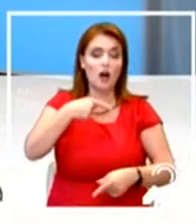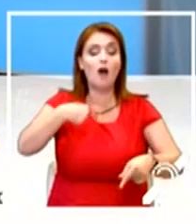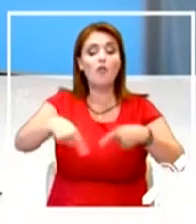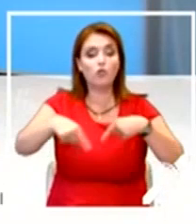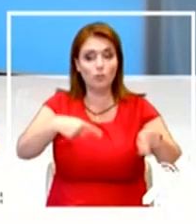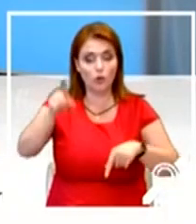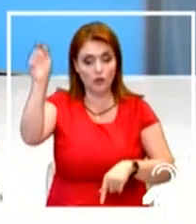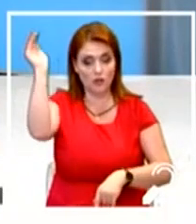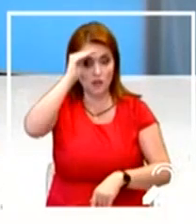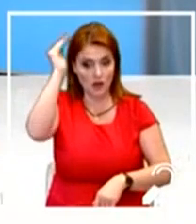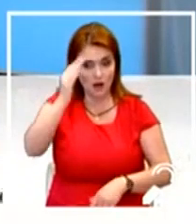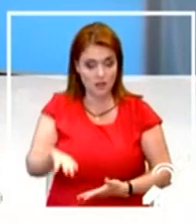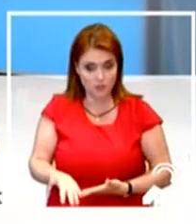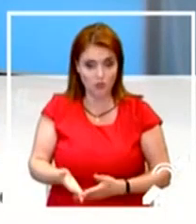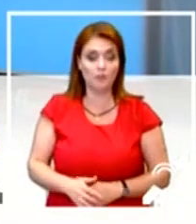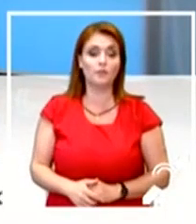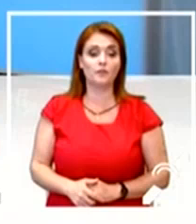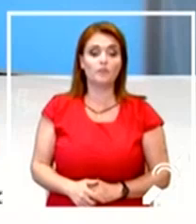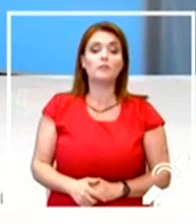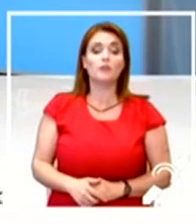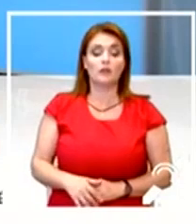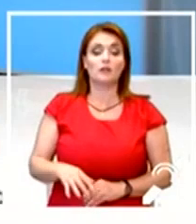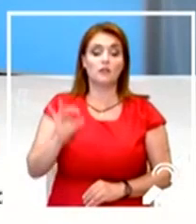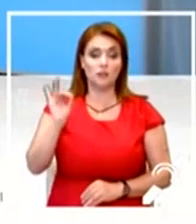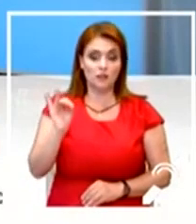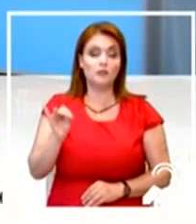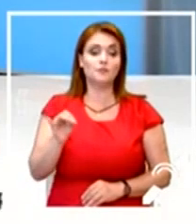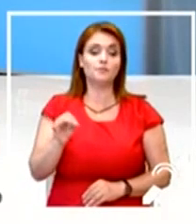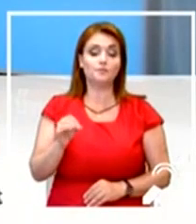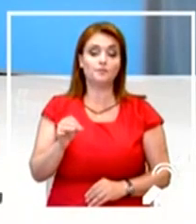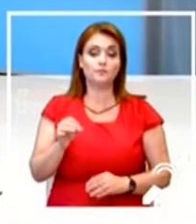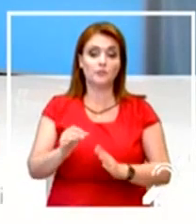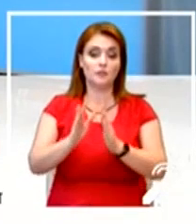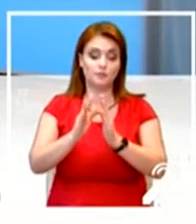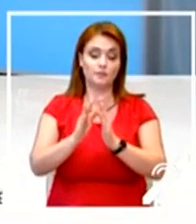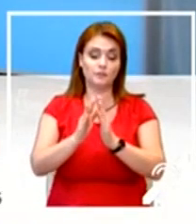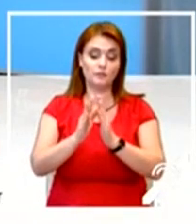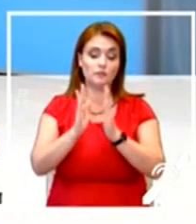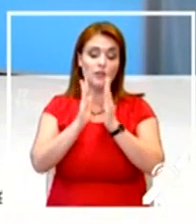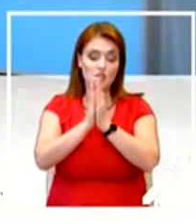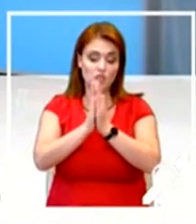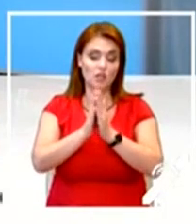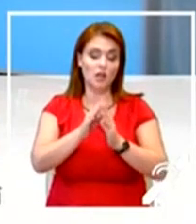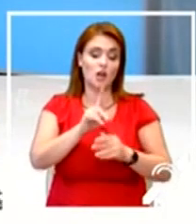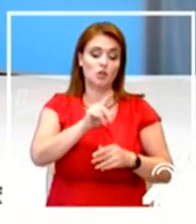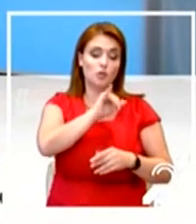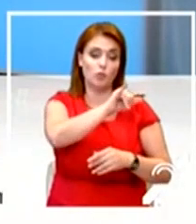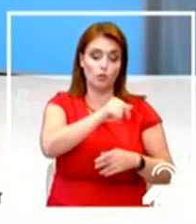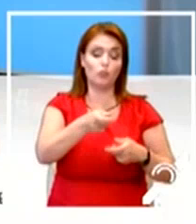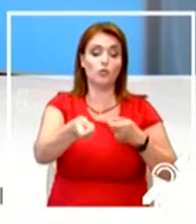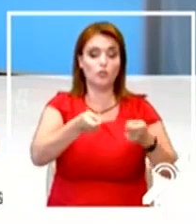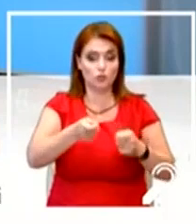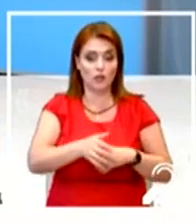ziselor autorități din regiunea separatistă și cer autorităților constituționale ale Republicii Moldova să asigure cetățenilor